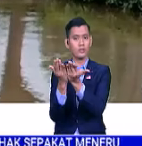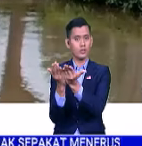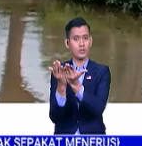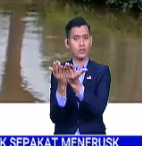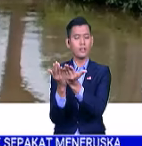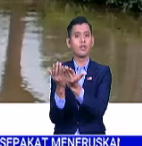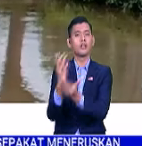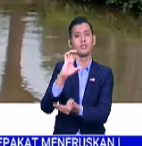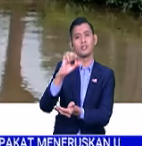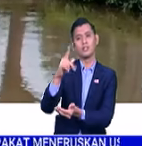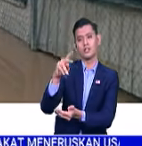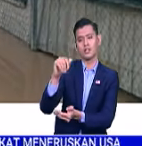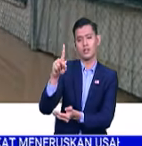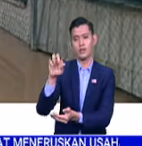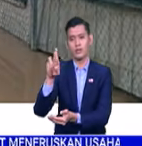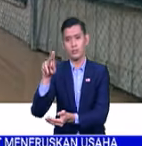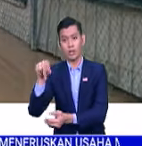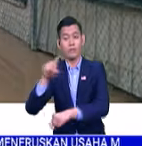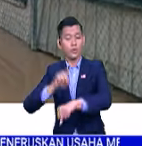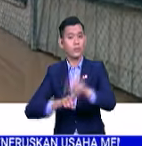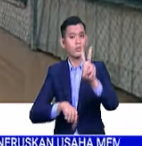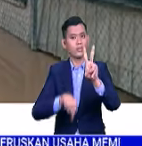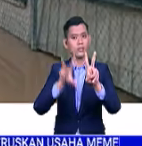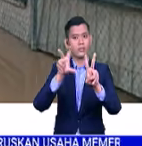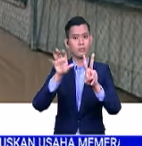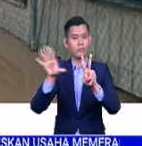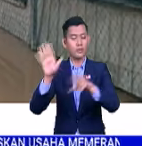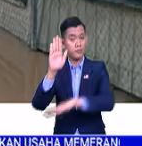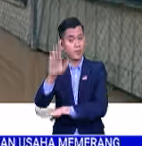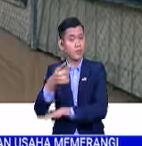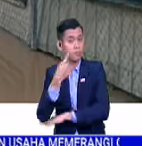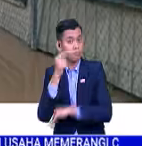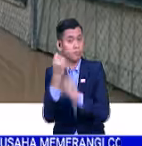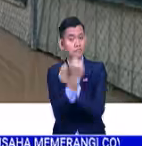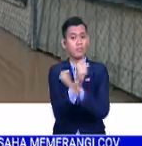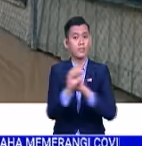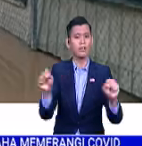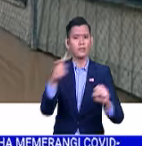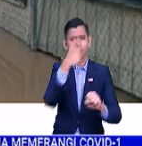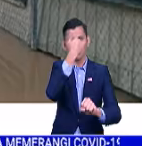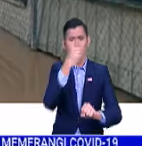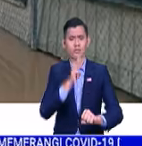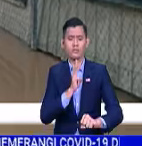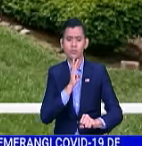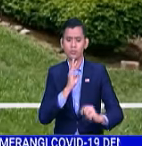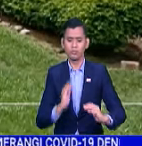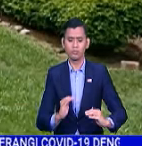Cangkat Lobak pada pukul 3.30 petang tadi. Ia sebagai persediaan berikutan paras air yang